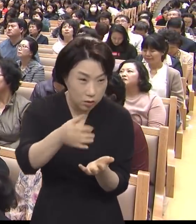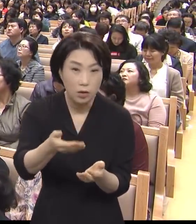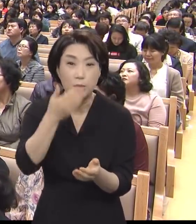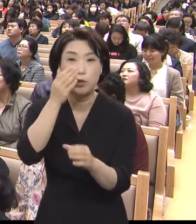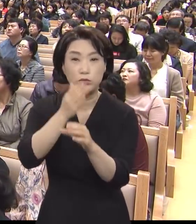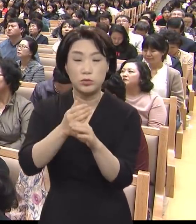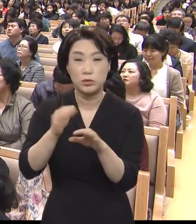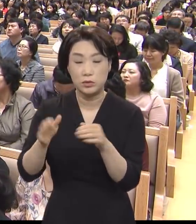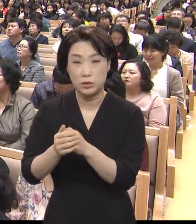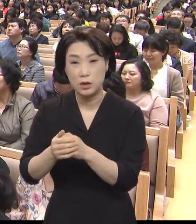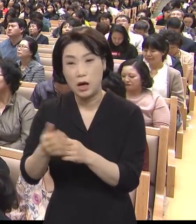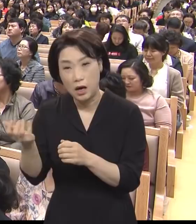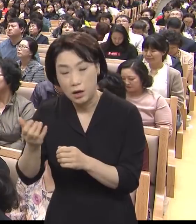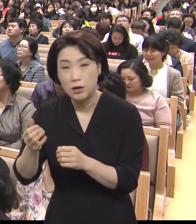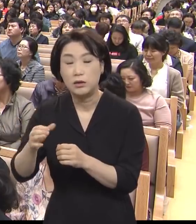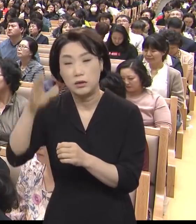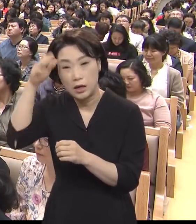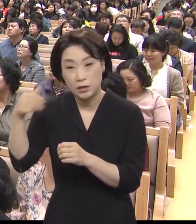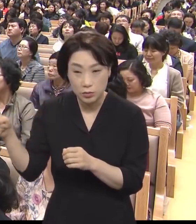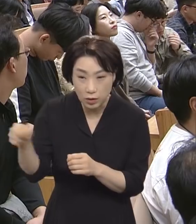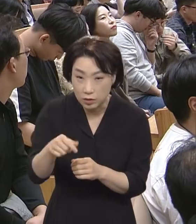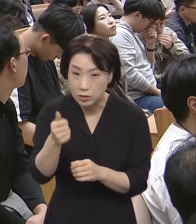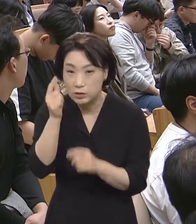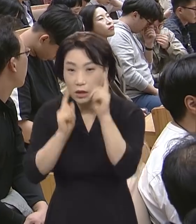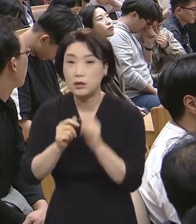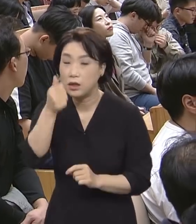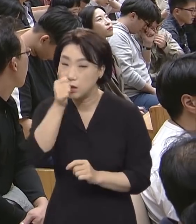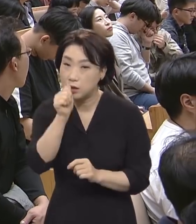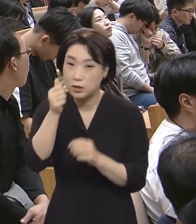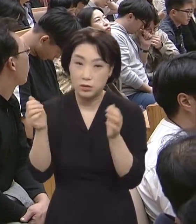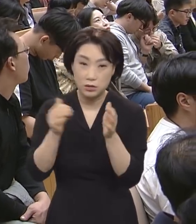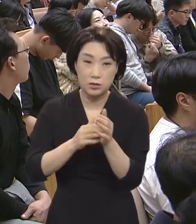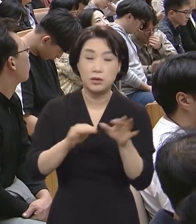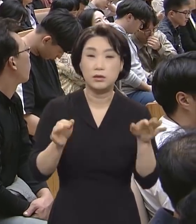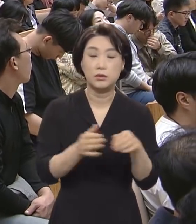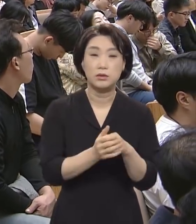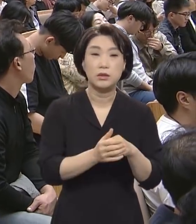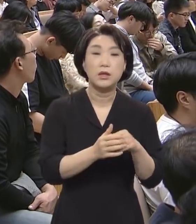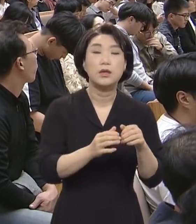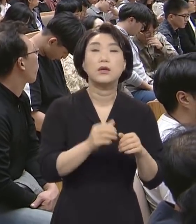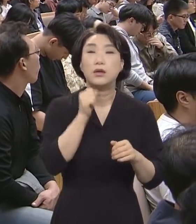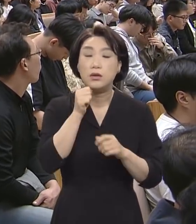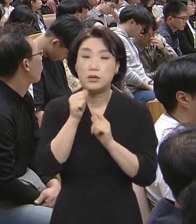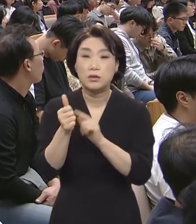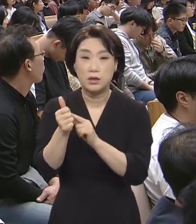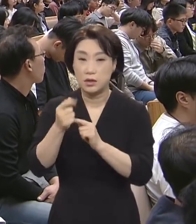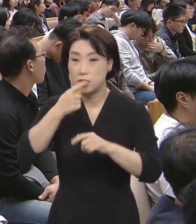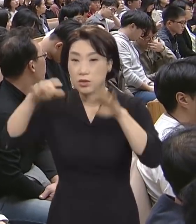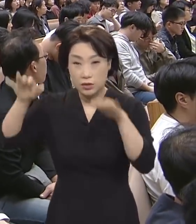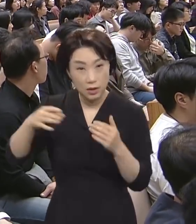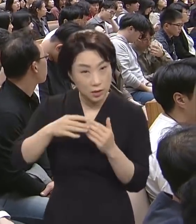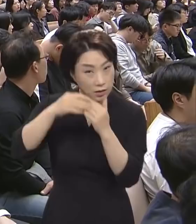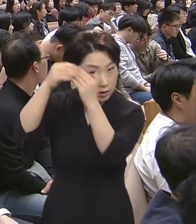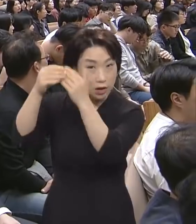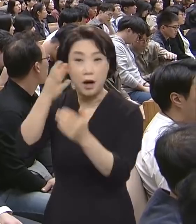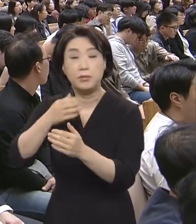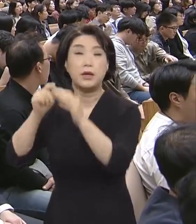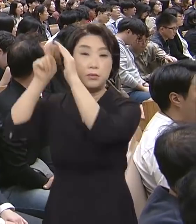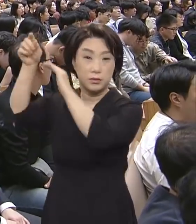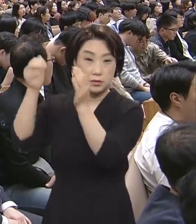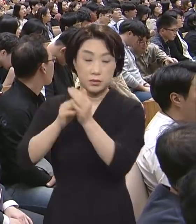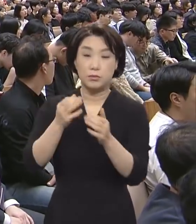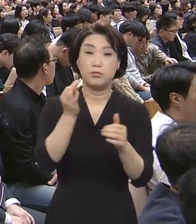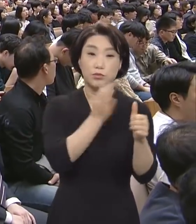핥더라 이에 그 거지가 죽어 천사들에게 받들려 아브라함의 품에 들어가고 부자도 죽어 장사 됨에